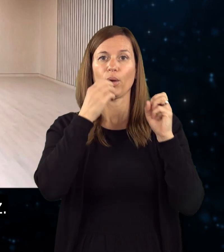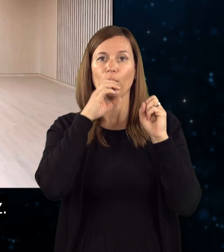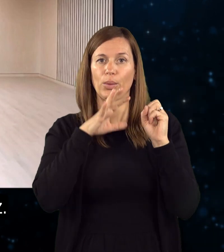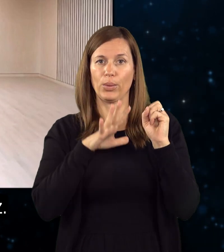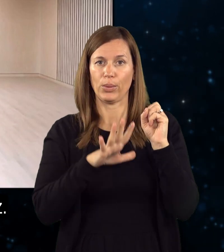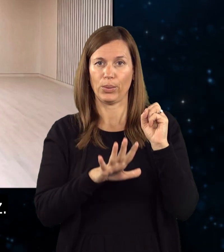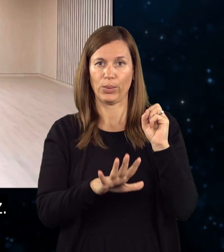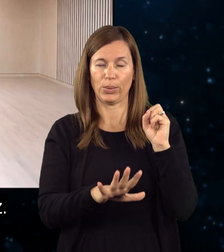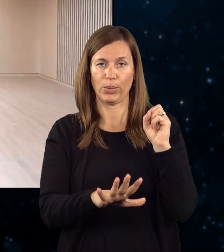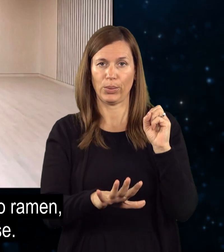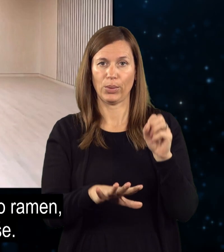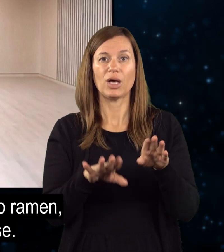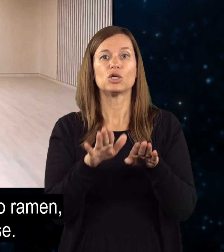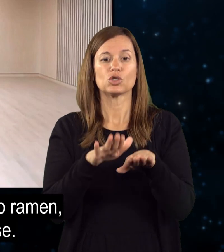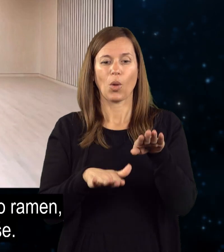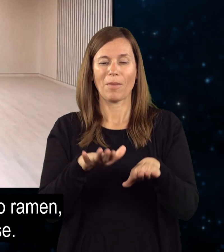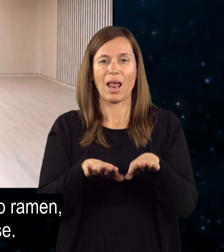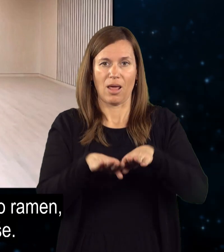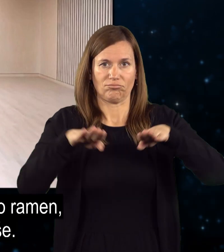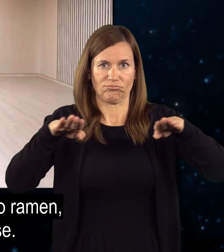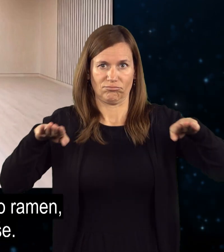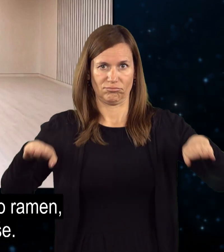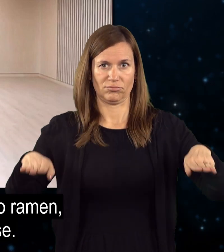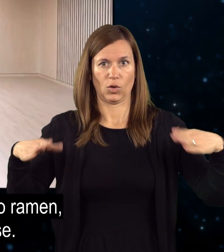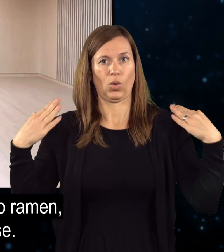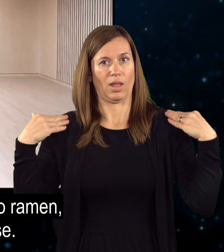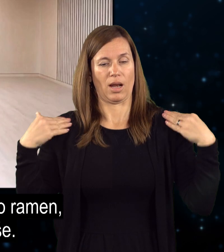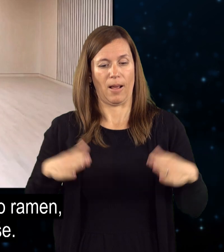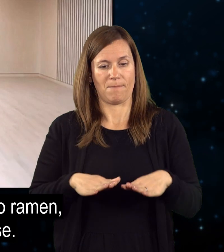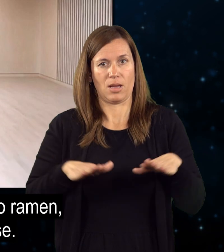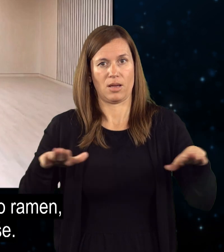Izdih. Stopala grejo v širino ramen, malenko širše.